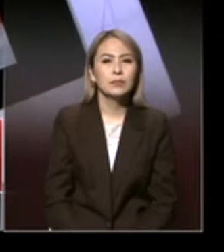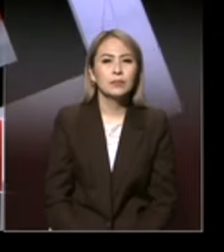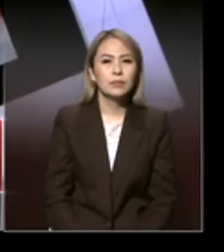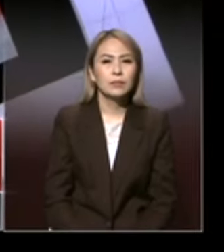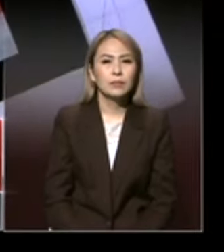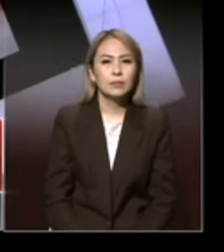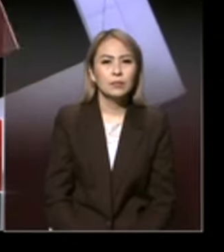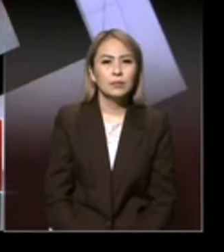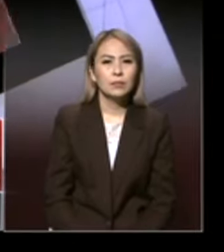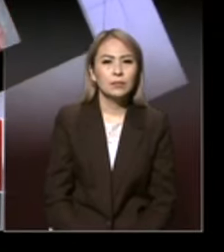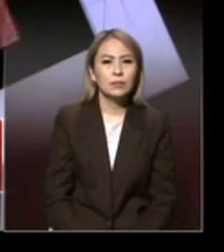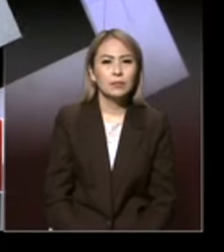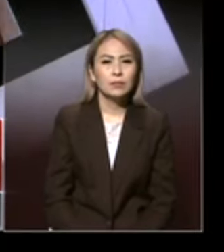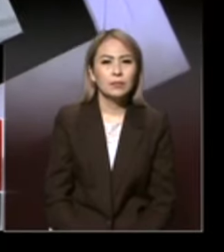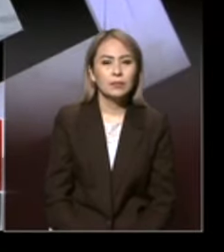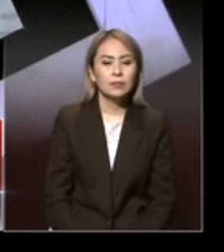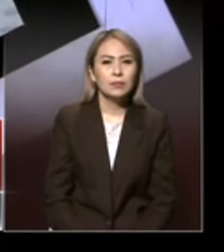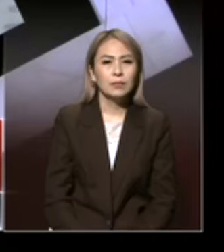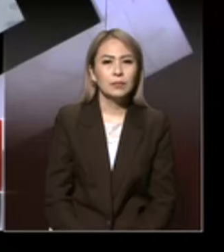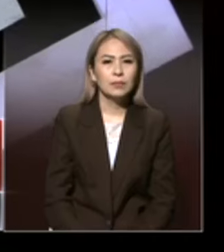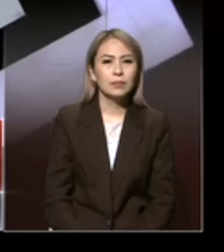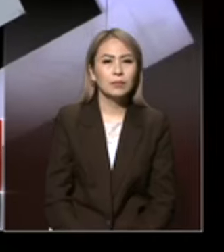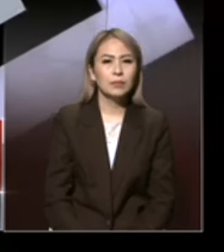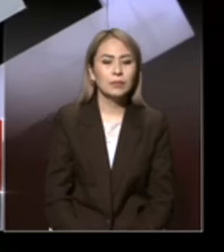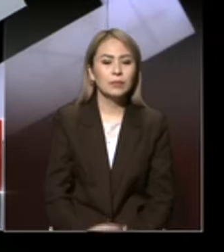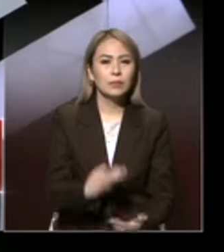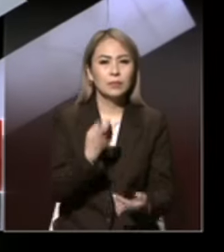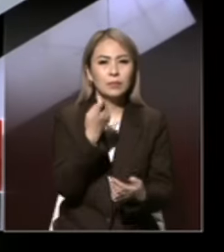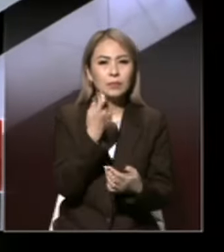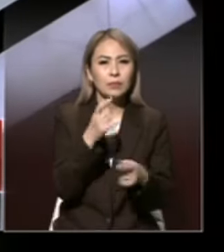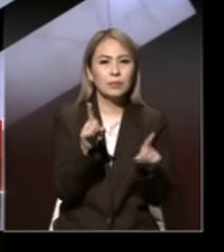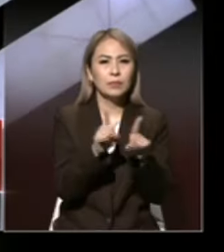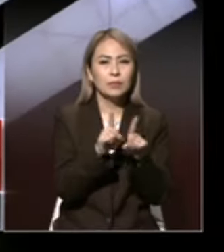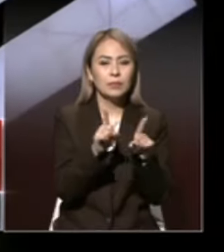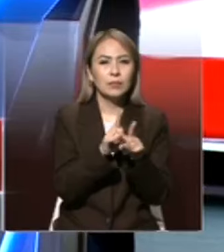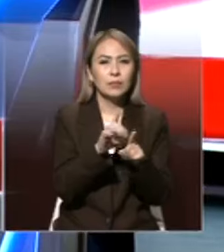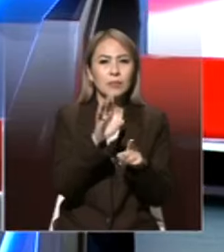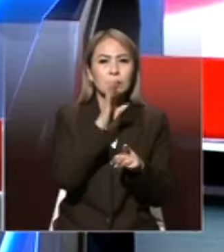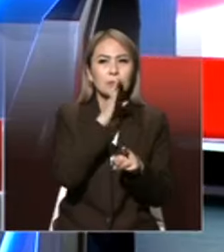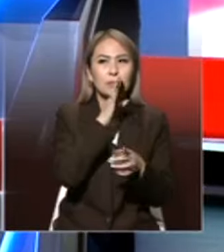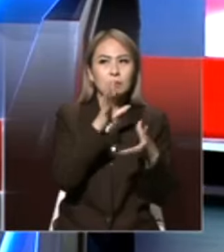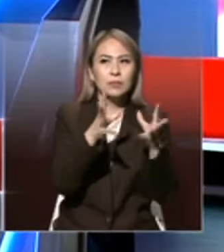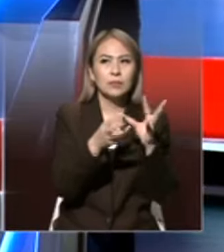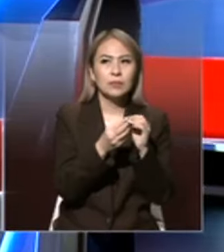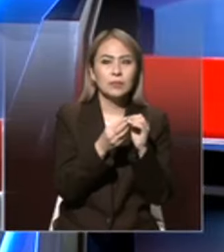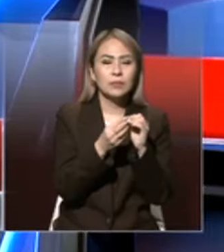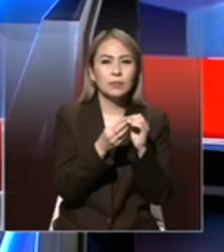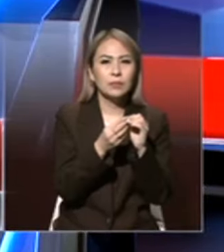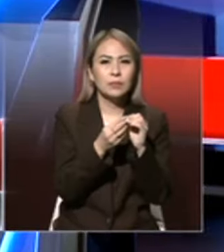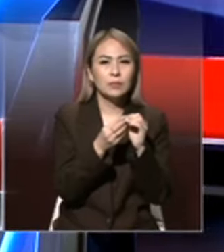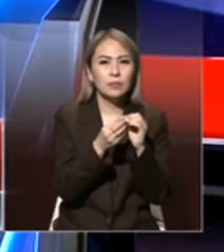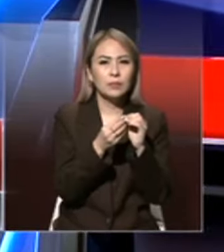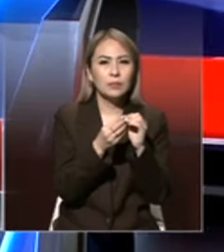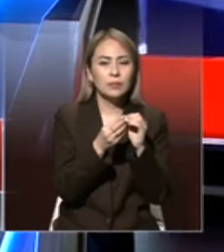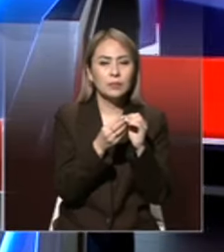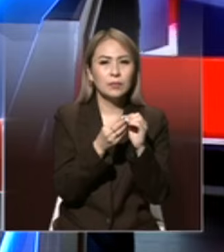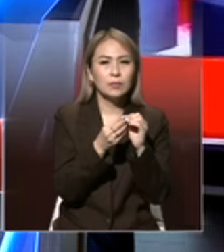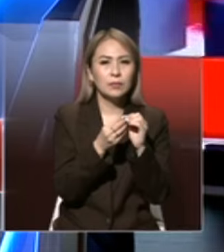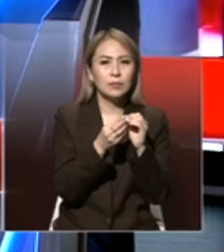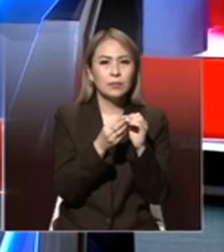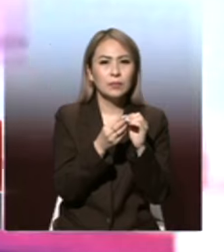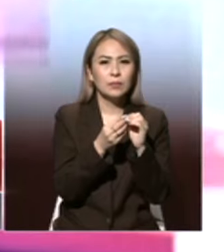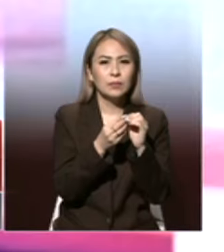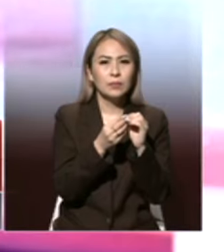Айтыңыз апа. Тыңдап отырмын, бірақ мен мына жерде кішкене мынау заңгер қыздарға кішкене мен